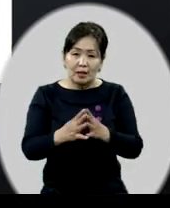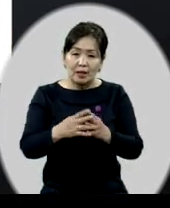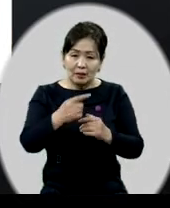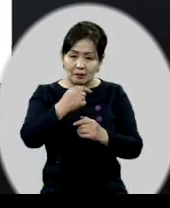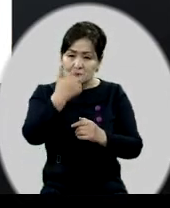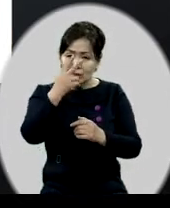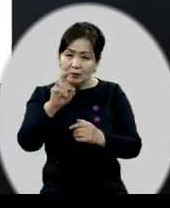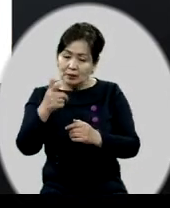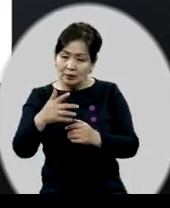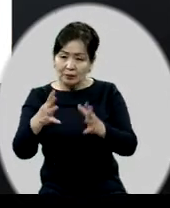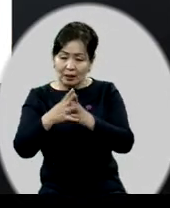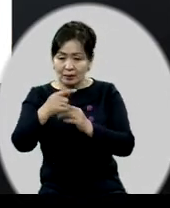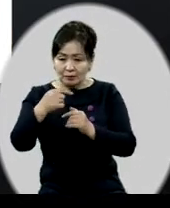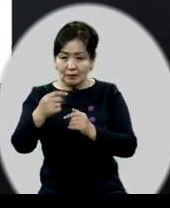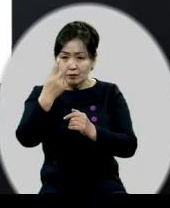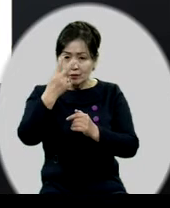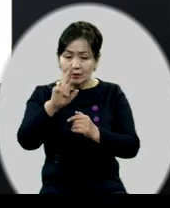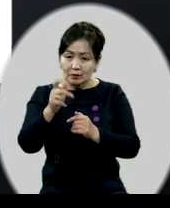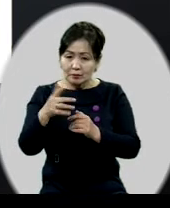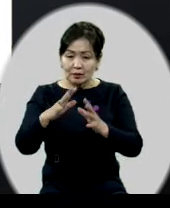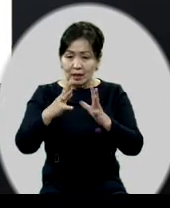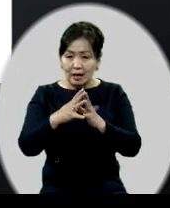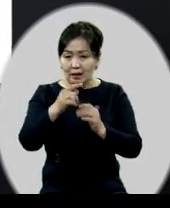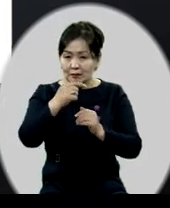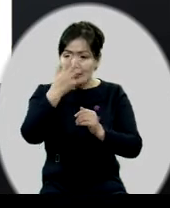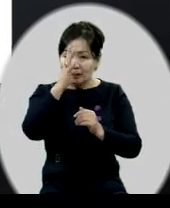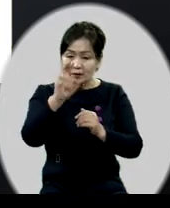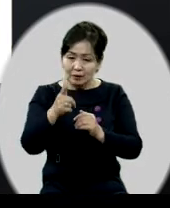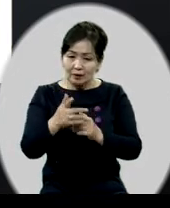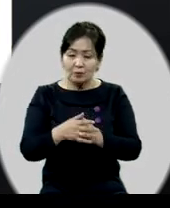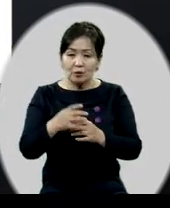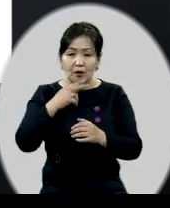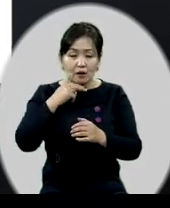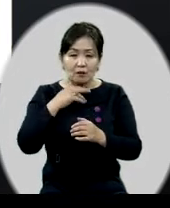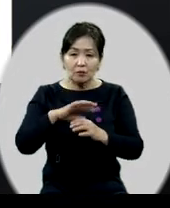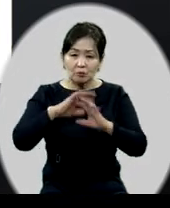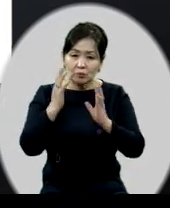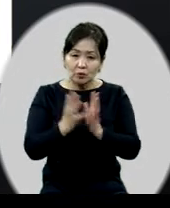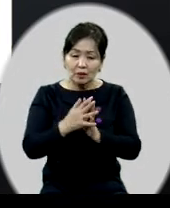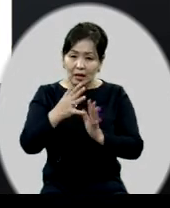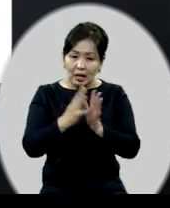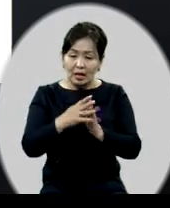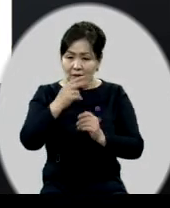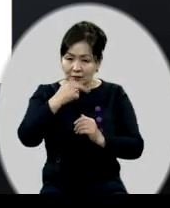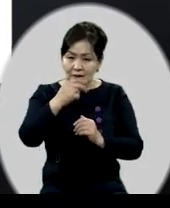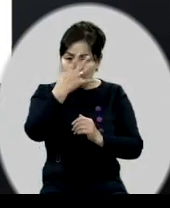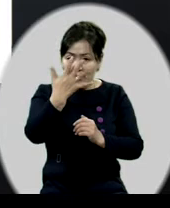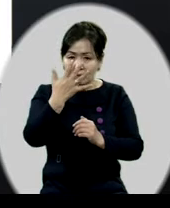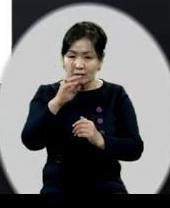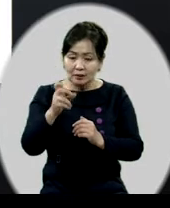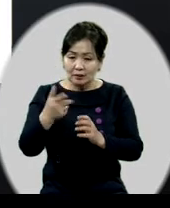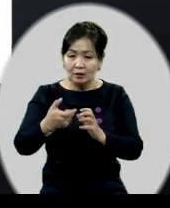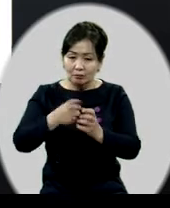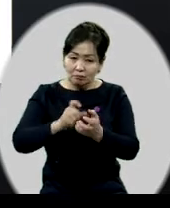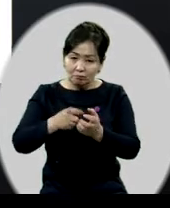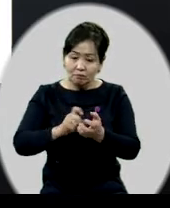13 кг дээр 12 кг-ыг нэмэхэд 15 кг буюу охин 15 кг ногоо арилгасан